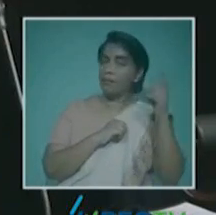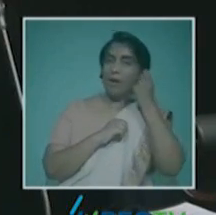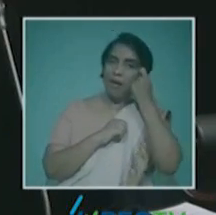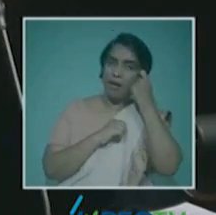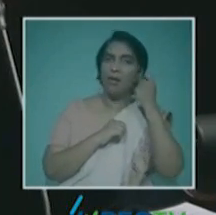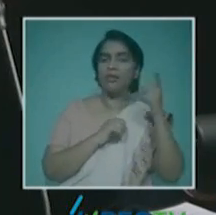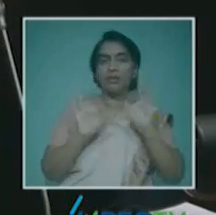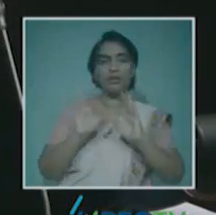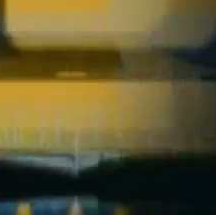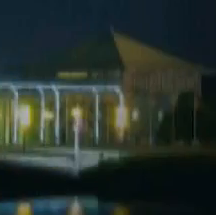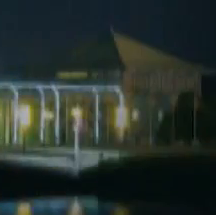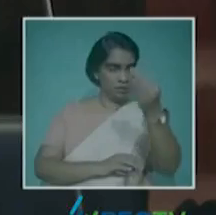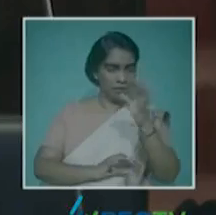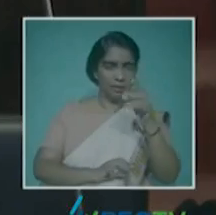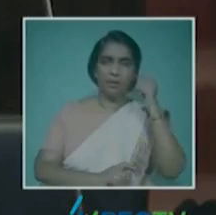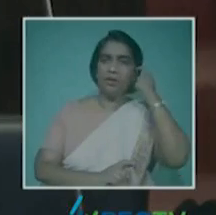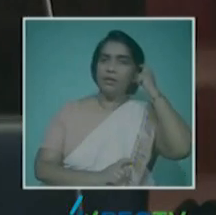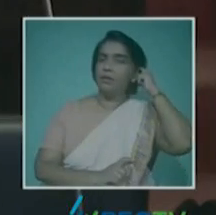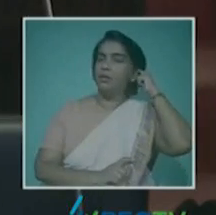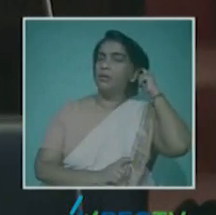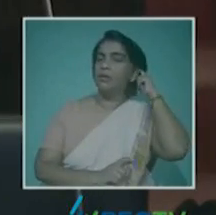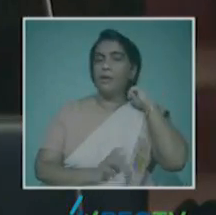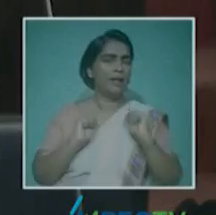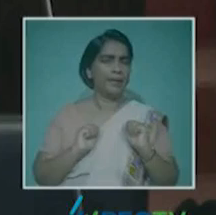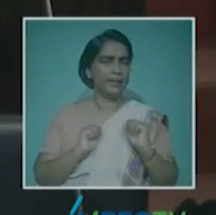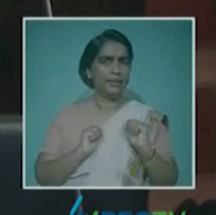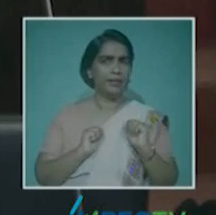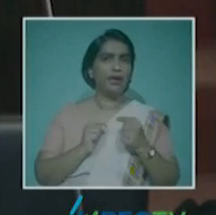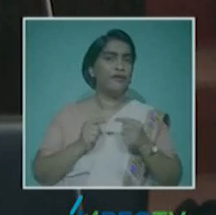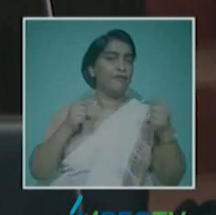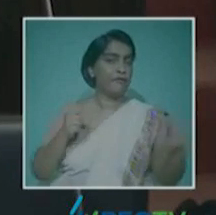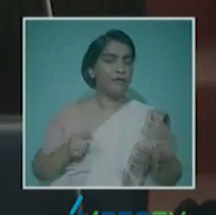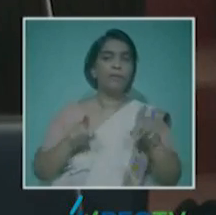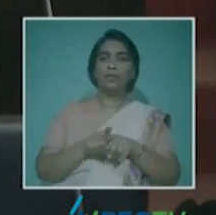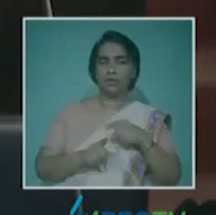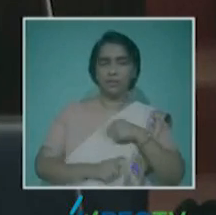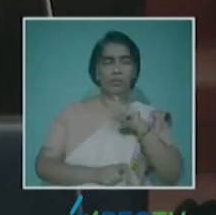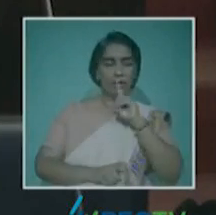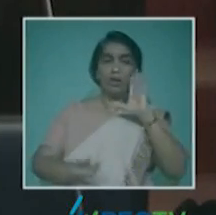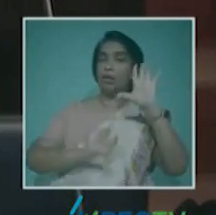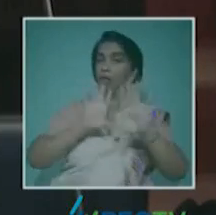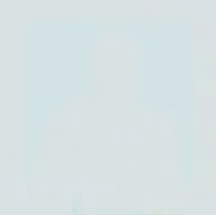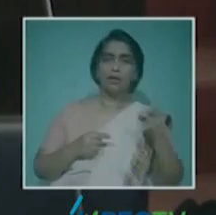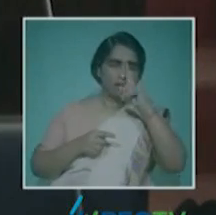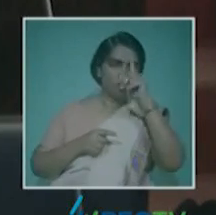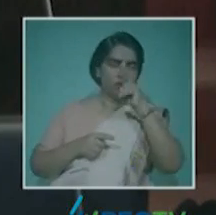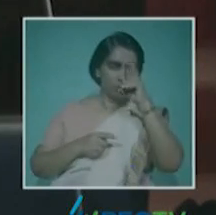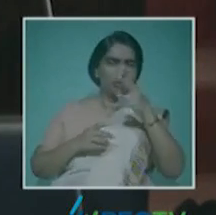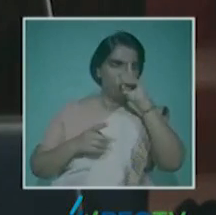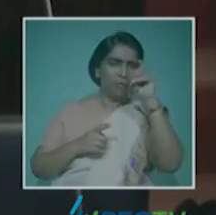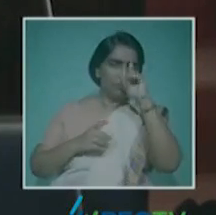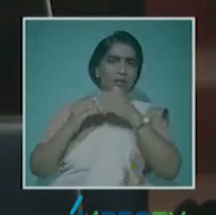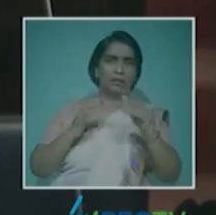කරපුවට ඒ යහපාලන ආණ්ඩුව කැමති වුණේ නැහැ. ඇයි පාර්ලිමේන්තුවේ වැඩ ස්ලෝ වෙලා තියෙන්නේ? විපක්ෂයේ හැටියට අපි ඉල්ලන තොරතුරු ආණ්ඩුවෙන් දෙන්නේ නැහැ. බාසගාන